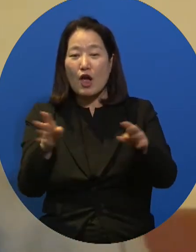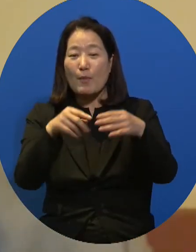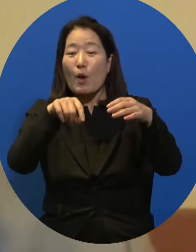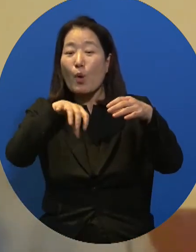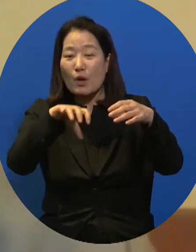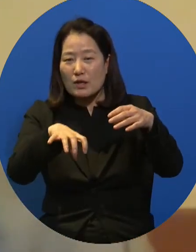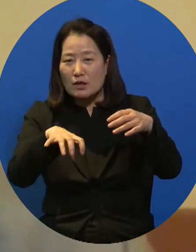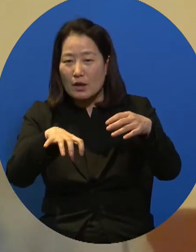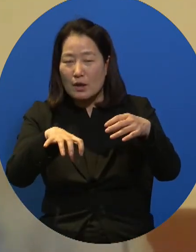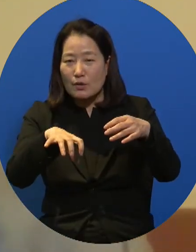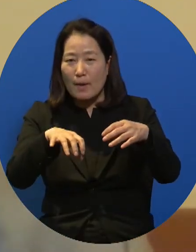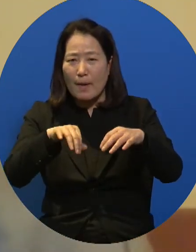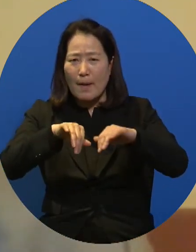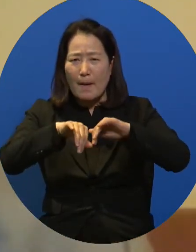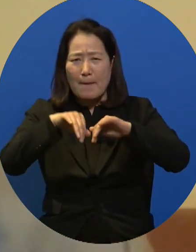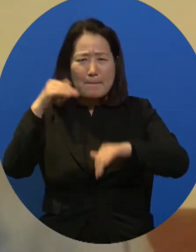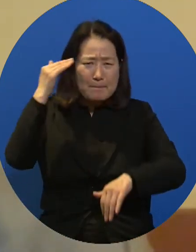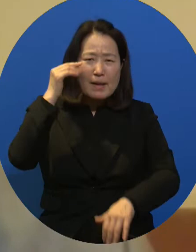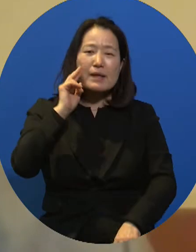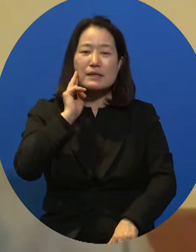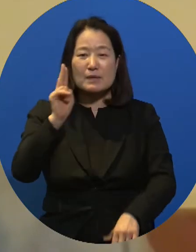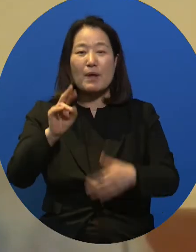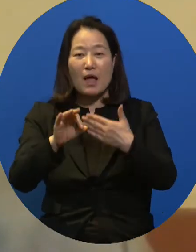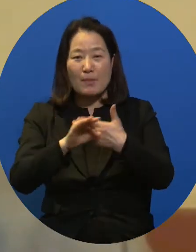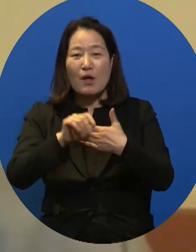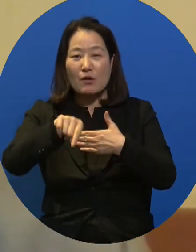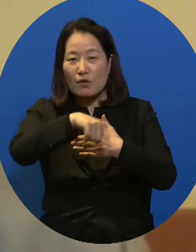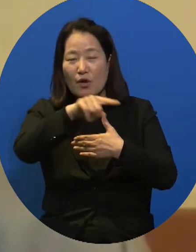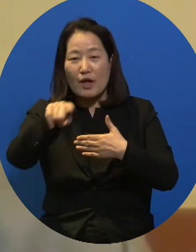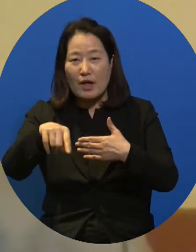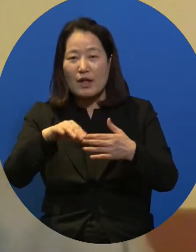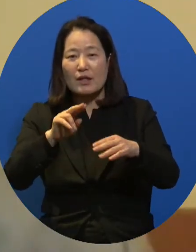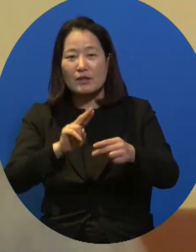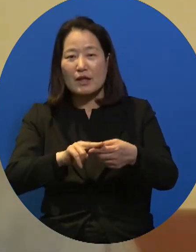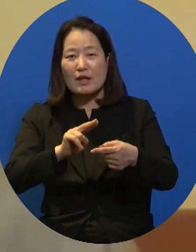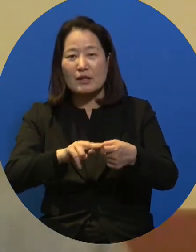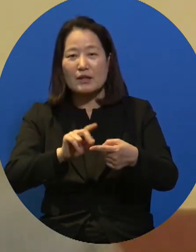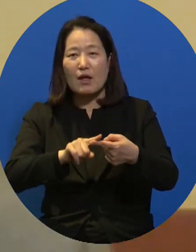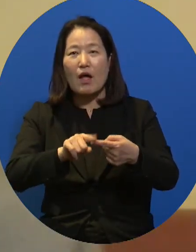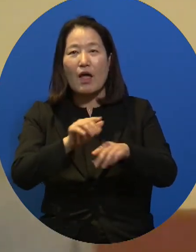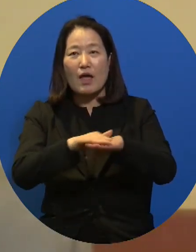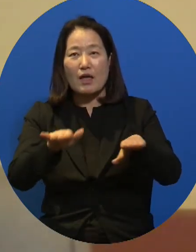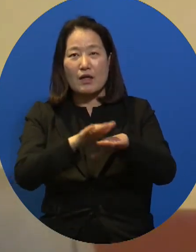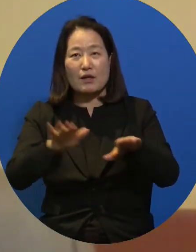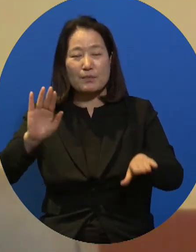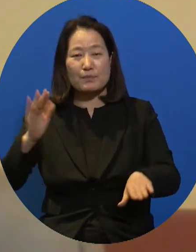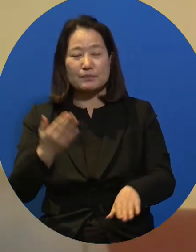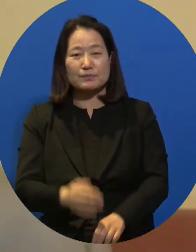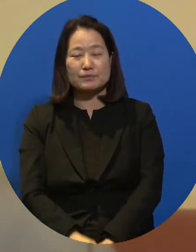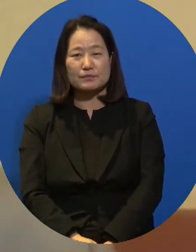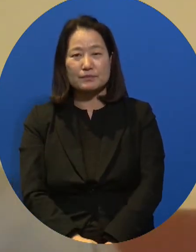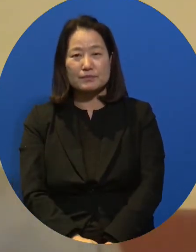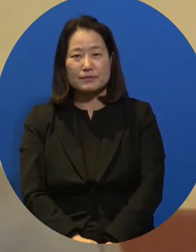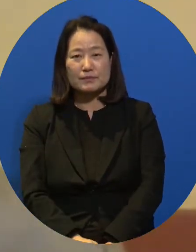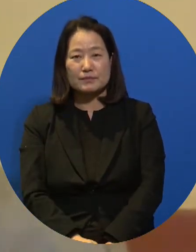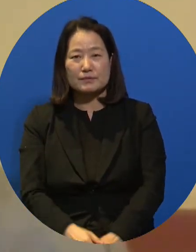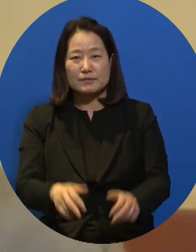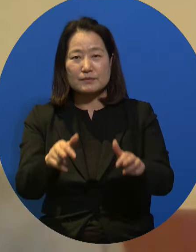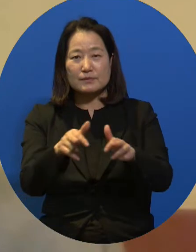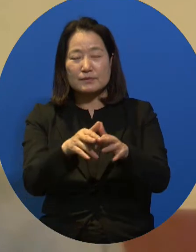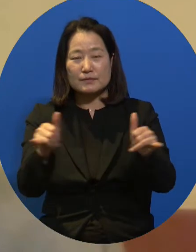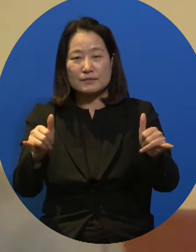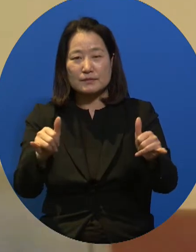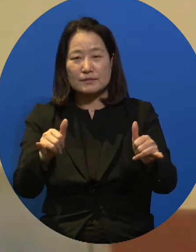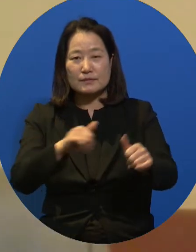체계적인 위반이 있었는지를 판단하게 됩니다. 이러한 과정은 굉장히 강력하다고 볼 수 있습니다. 장애인들의